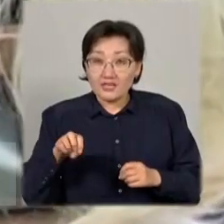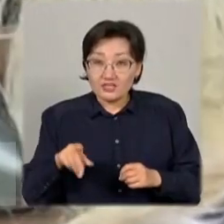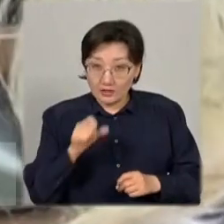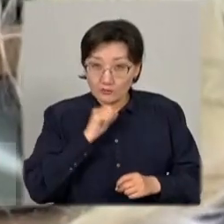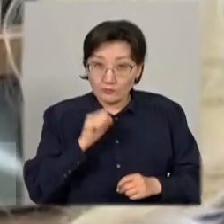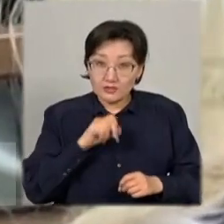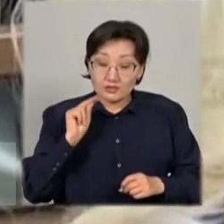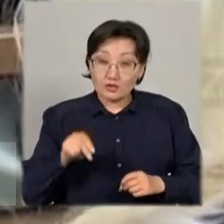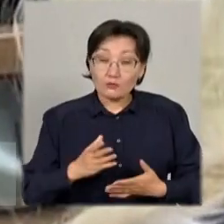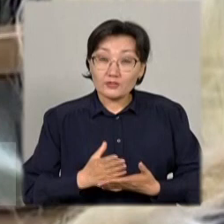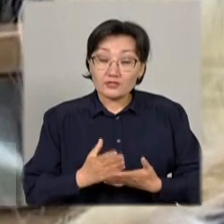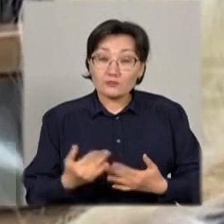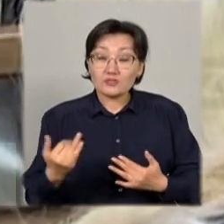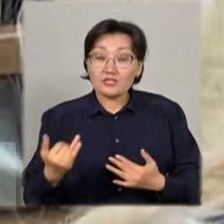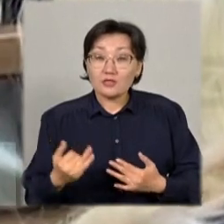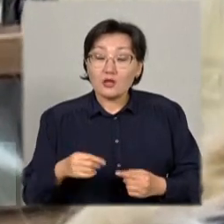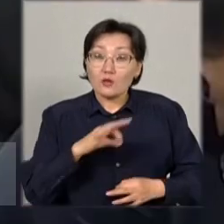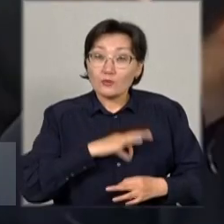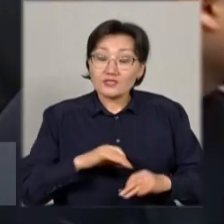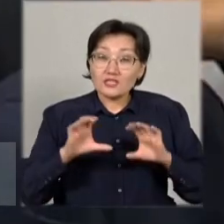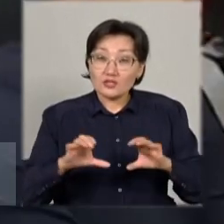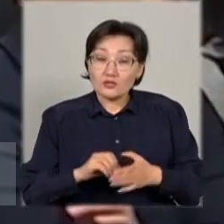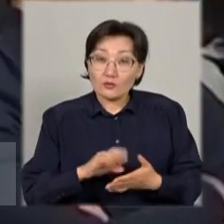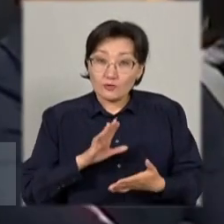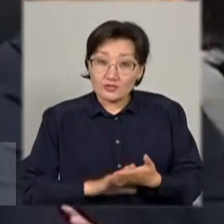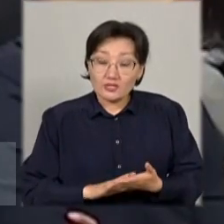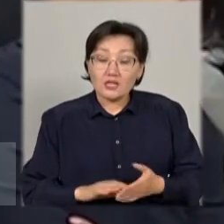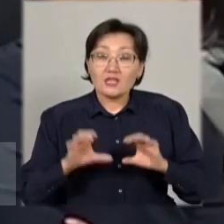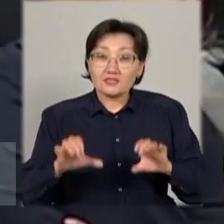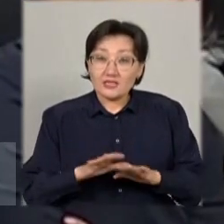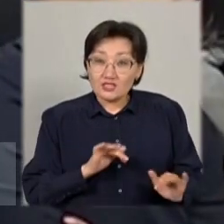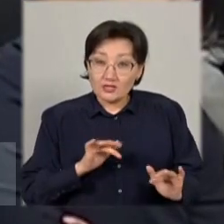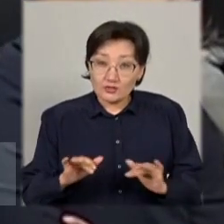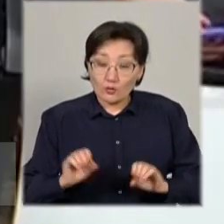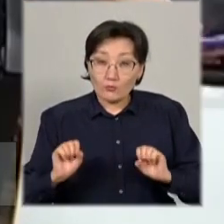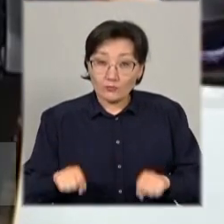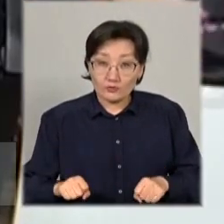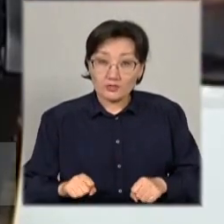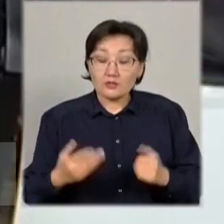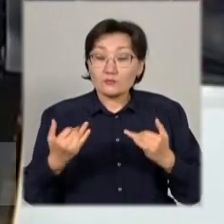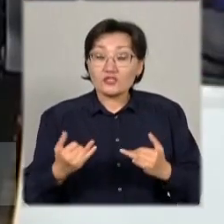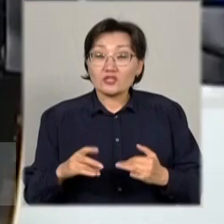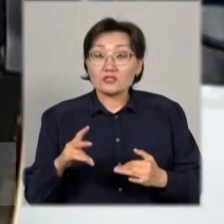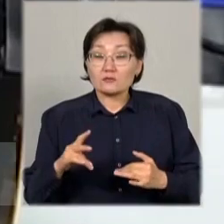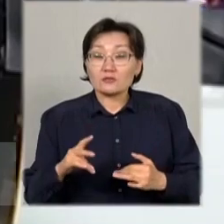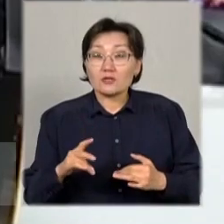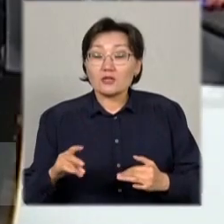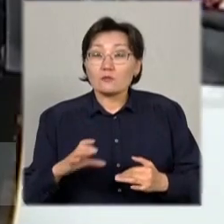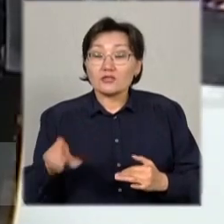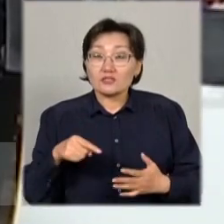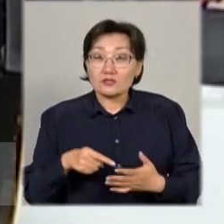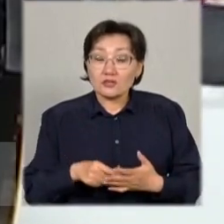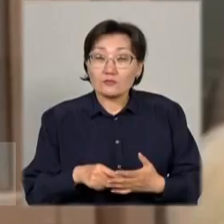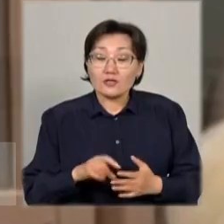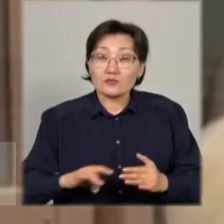күдік келінген еді. Әрі олар кірістерді заңдастыру дерегі бойынша да заңсыз әрекет етуі мүмкін. Әзірге Астана қаласының ауданаралық соты